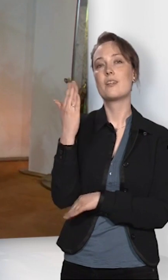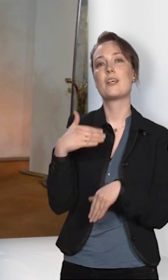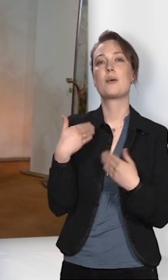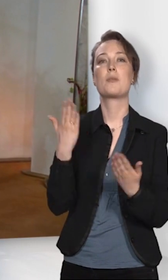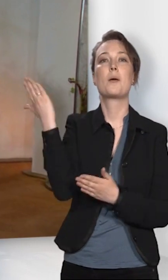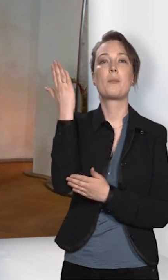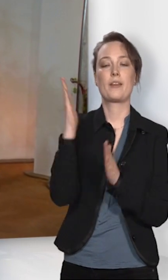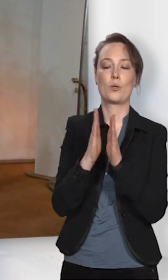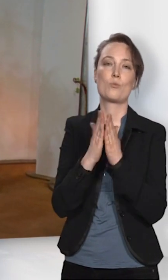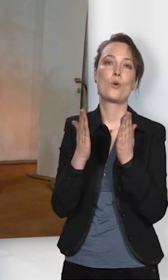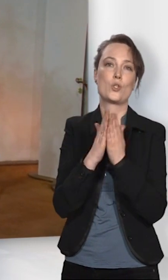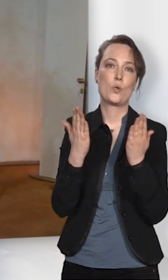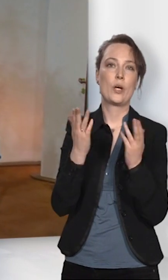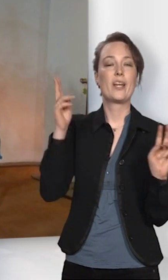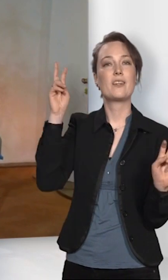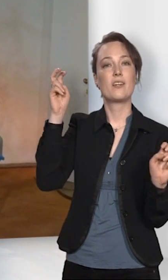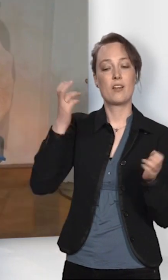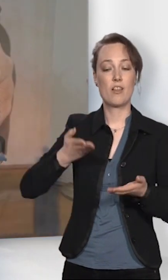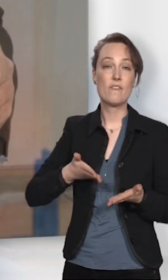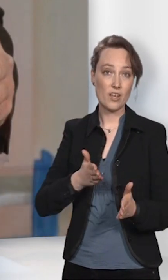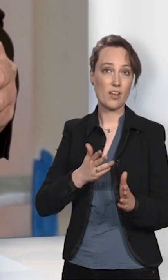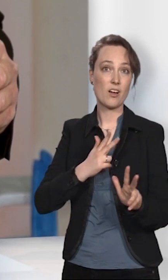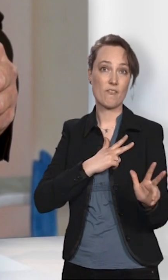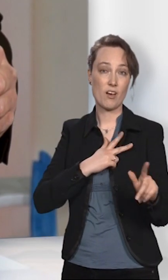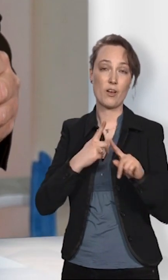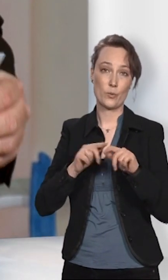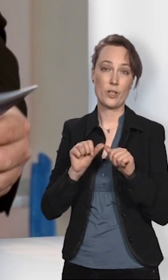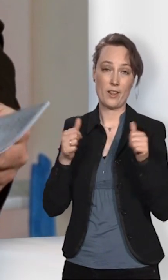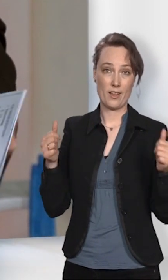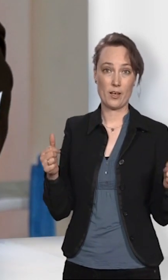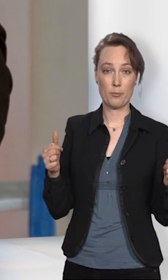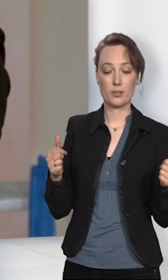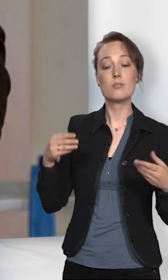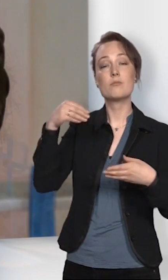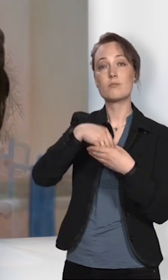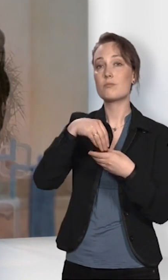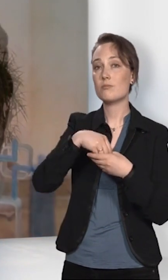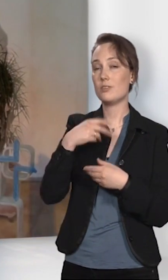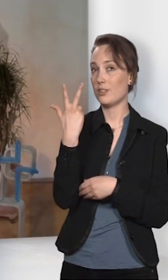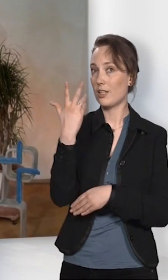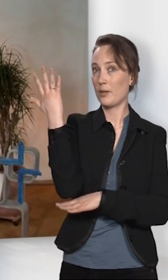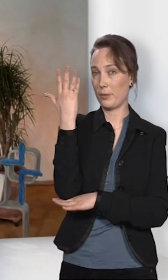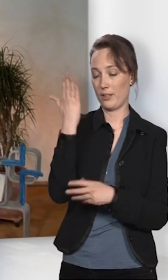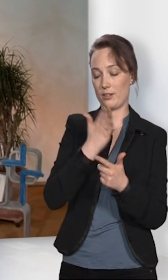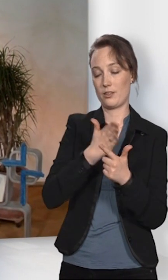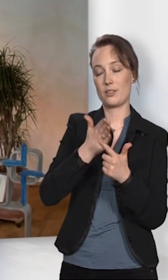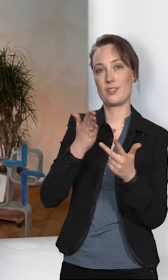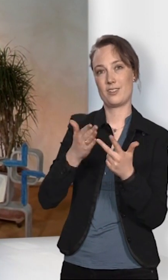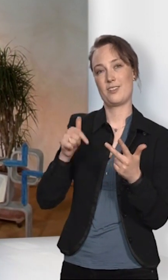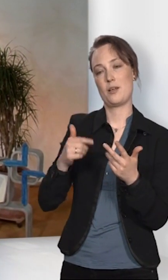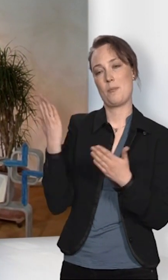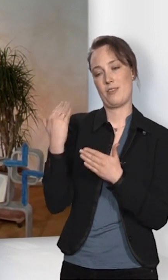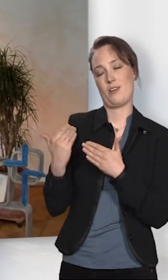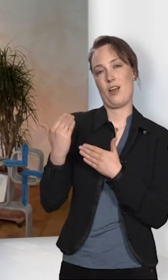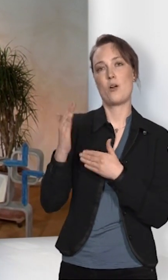Predigtbroschüre erschienen mit dem Titel »Der Weg, die Wahrheit, das Leben«. Darin enthalten sind alle drei Predigten der aktuellen Predigtreihe